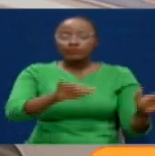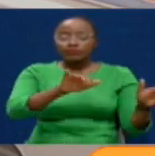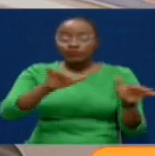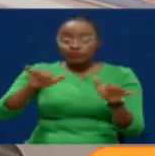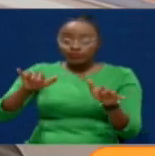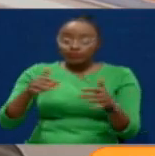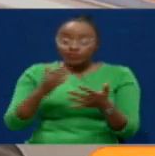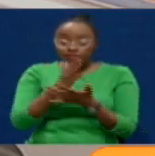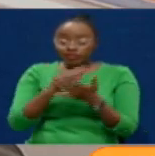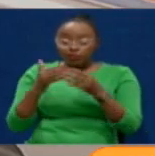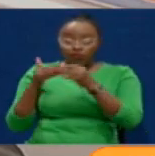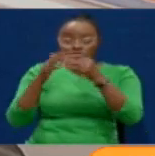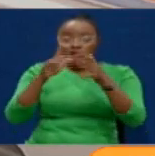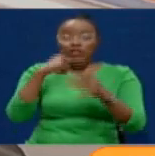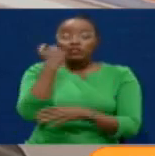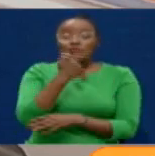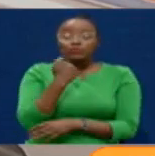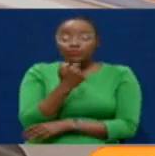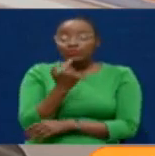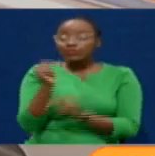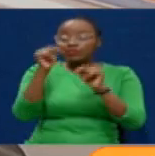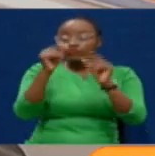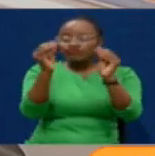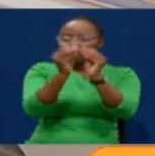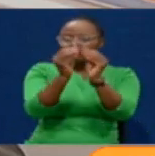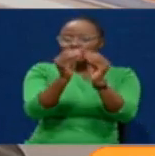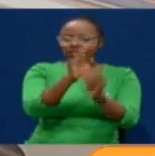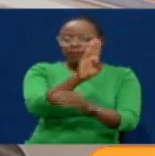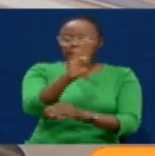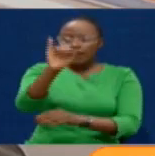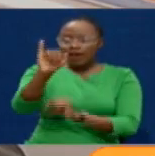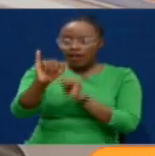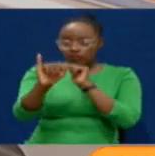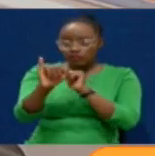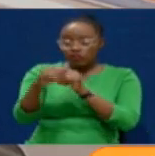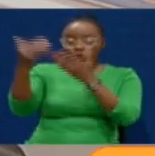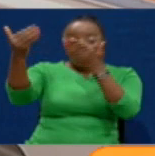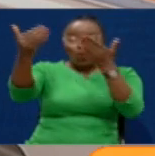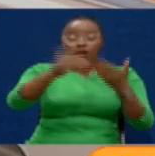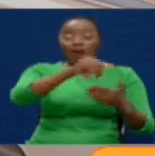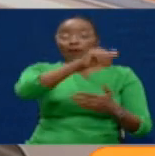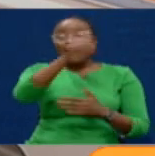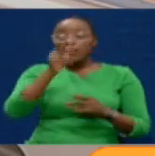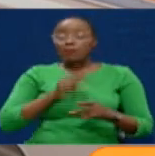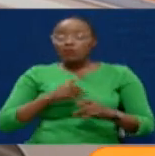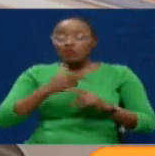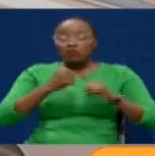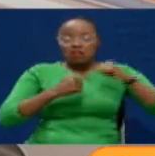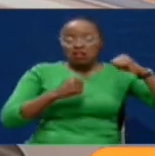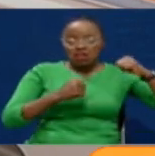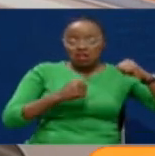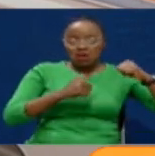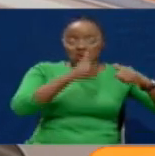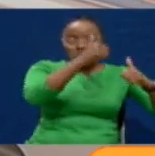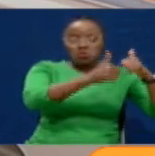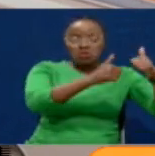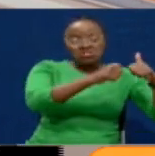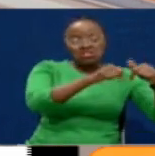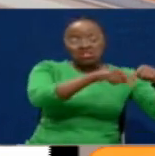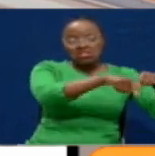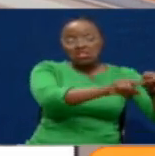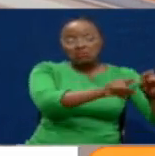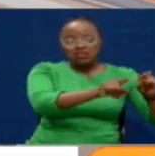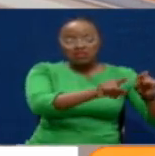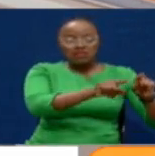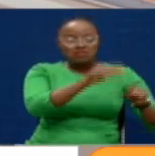Baadhi ya viongozi ambao wamekuwa wakihudhuria mikutano ya BBI wamewakaribisha wenzao kutoka mrengo ambao